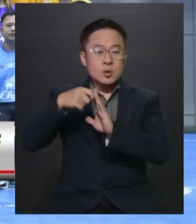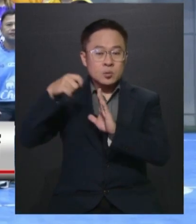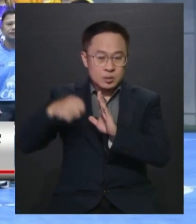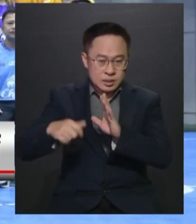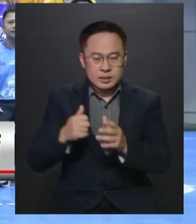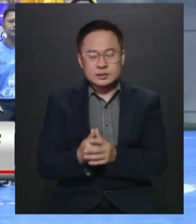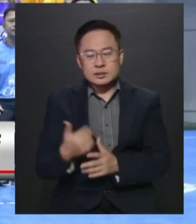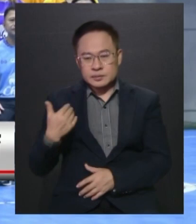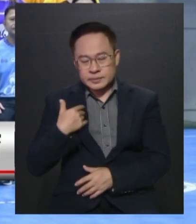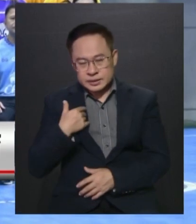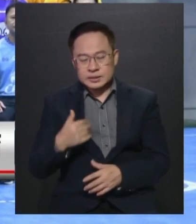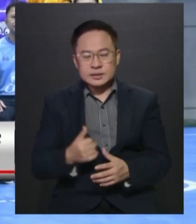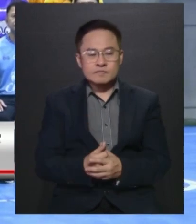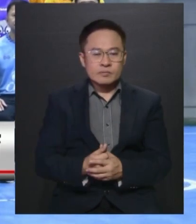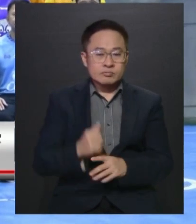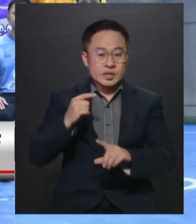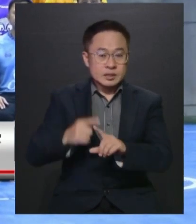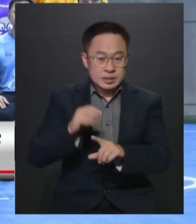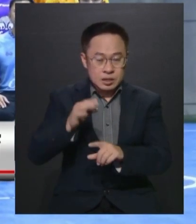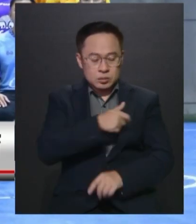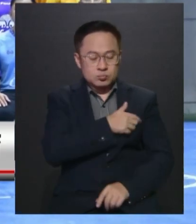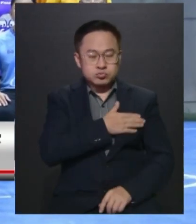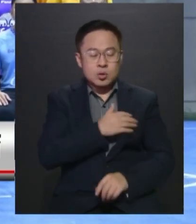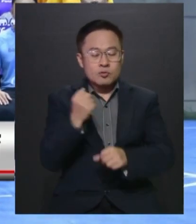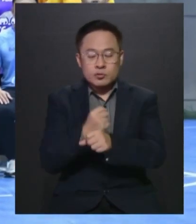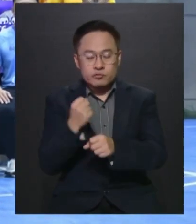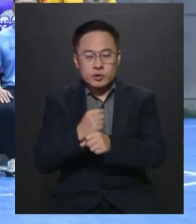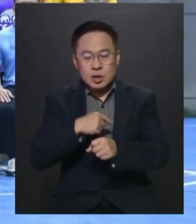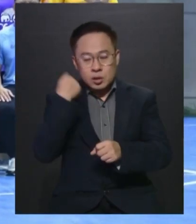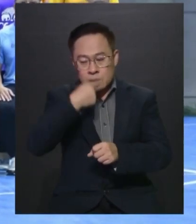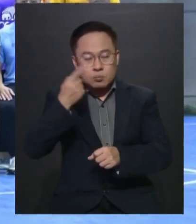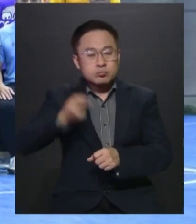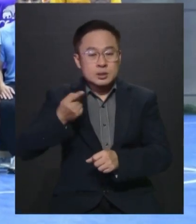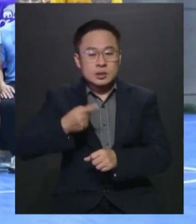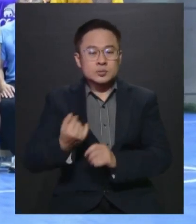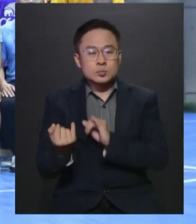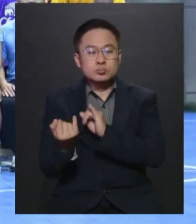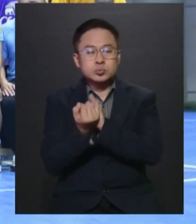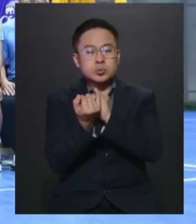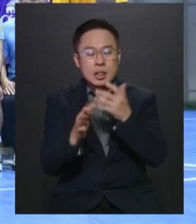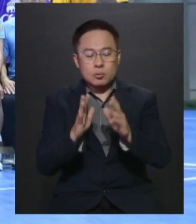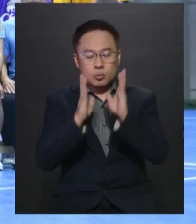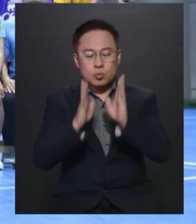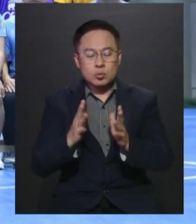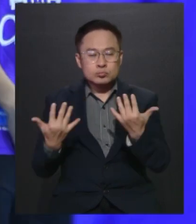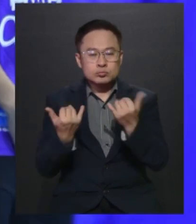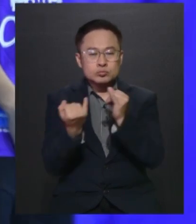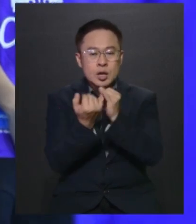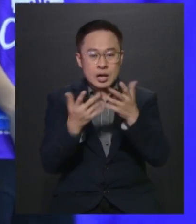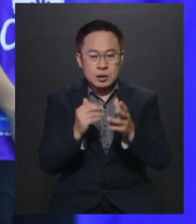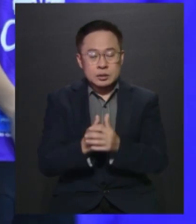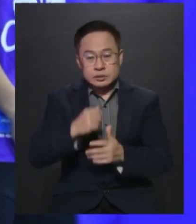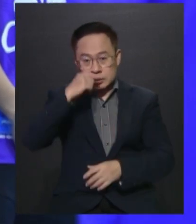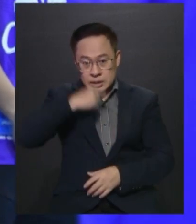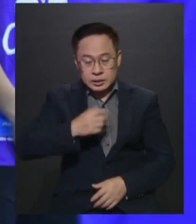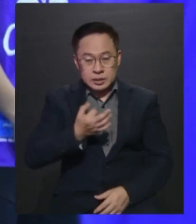ครับในช่วงเดือนกันยายนที่ผ่านมาก็เป็นชุดเดิมที่เก็บตัวมาอย่างต่อเนื่องแล้วก็จะลงในฐานะแชมป์เก่านะป้องกันเหรียญทองในปีหน้